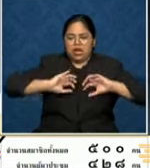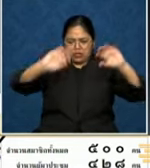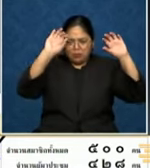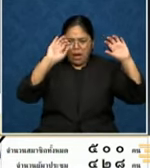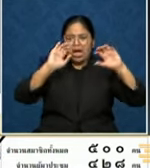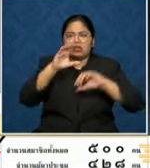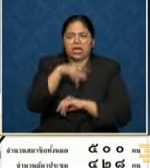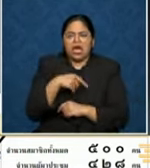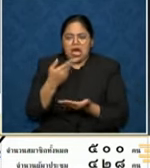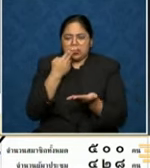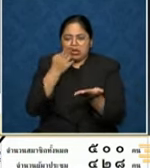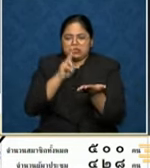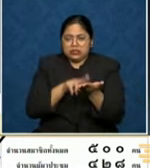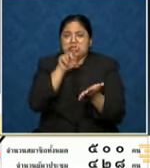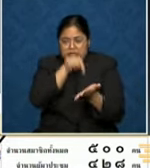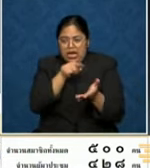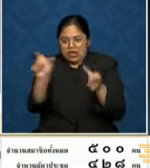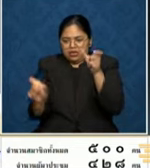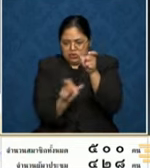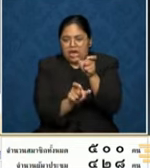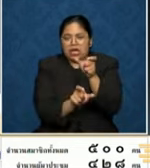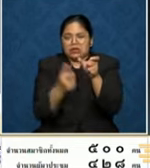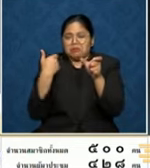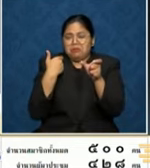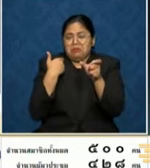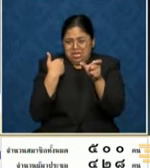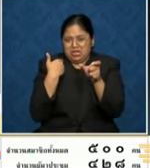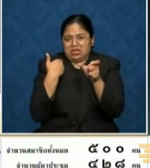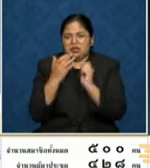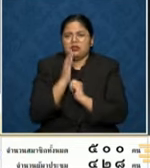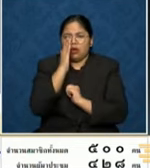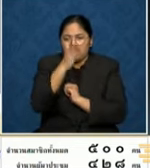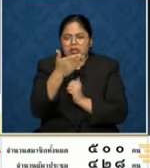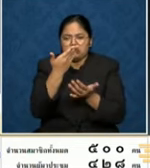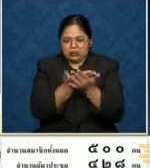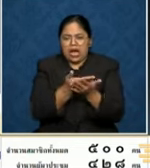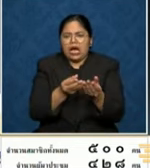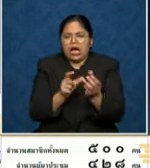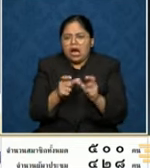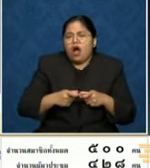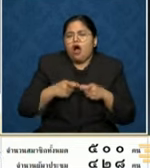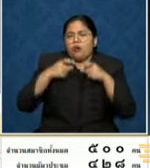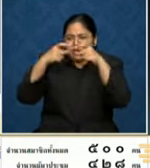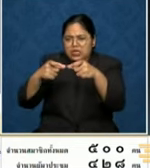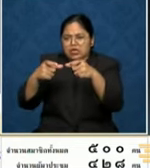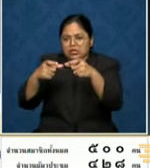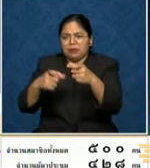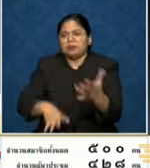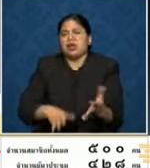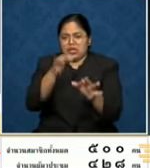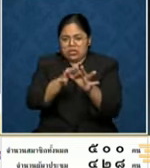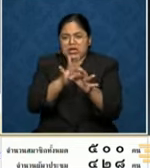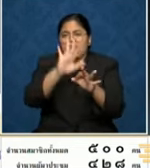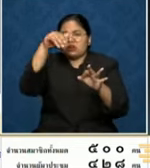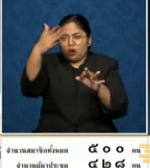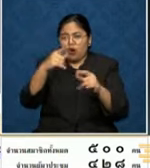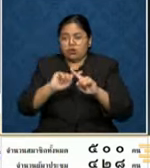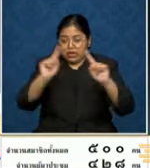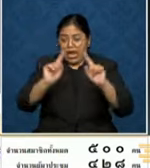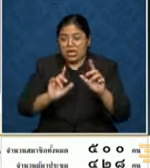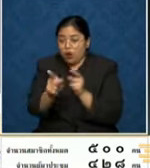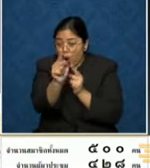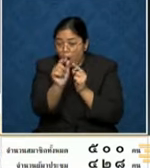ารถนำหนังสือค้ำประกันที่เหลือในอนาคตไปขอขึ้นเงินกับธนาคารก่อนได้ครับแต่ต้องเจรจากับธน